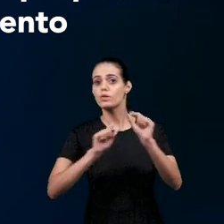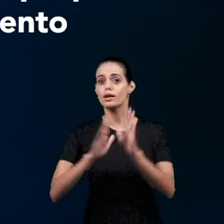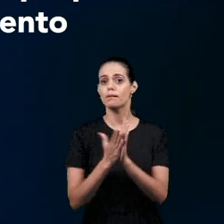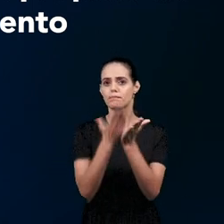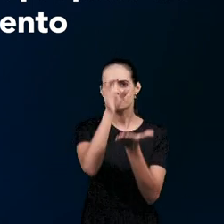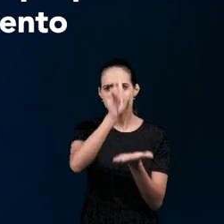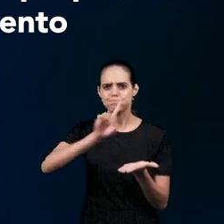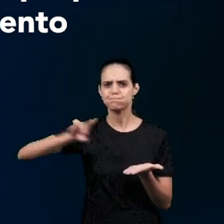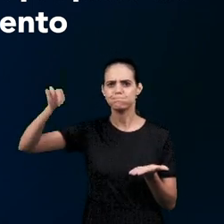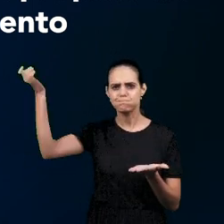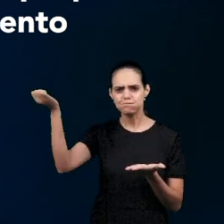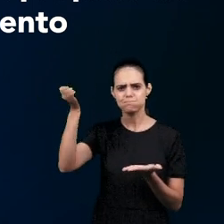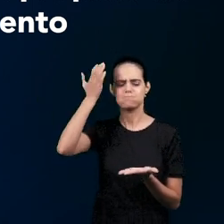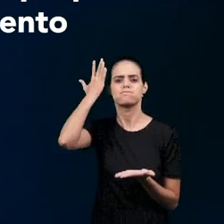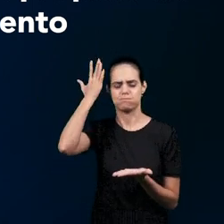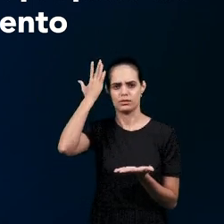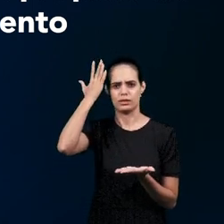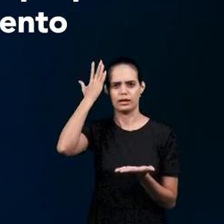ochiandekleko